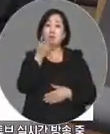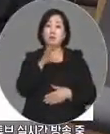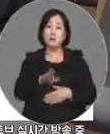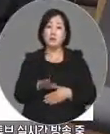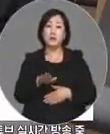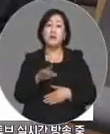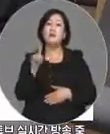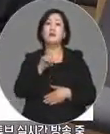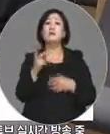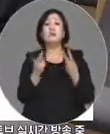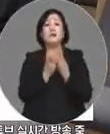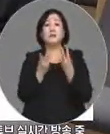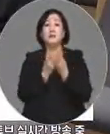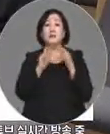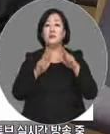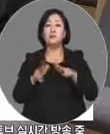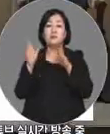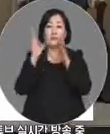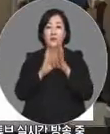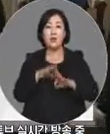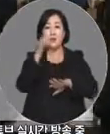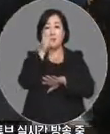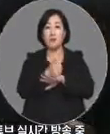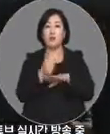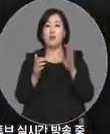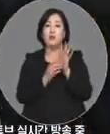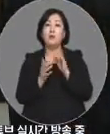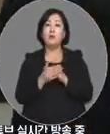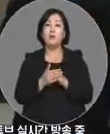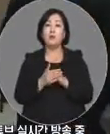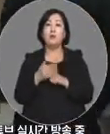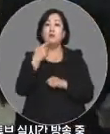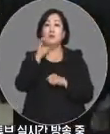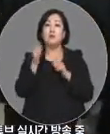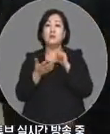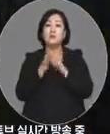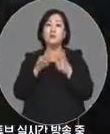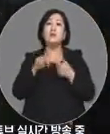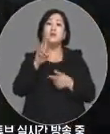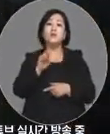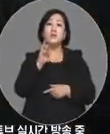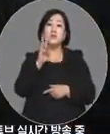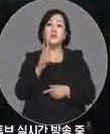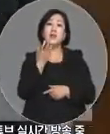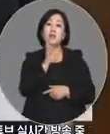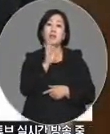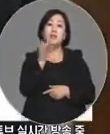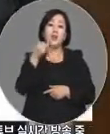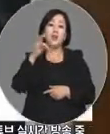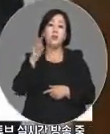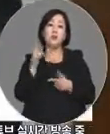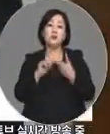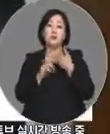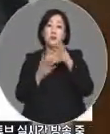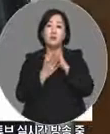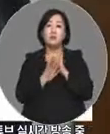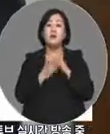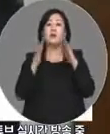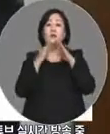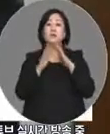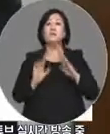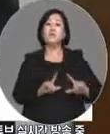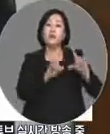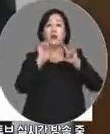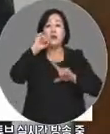그래도 어쩌지 잘 달려온 것 같습니다. 대전 출신인 27살 이재명 씨는 넉넉치 않은 집안 형편 때문에